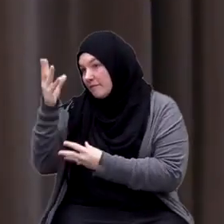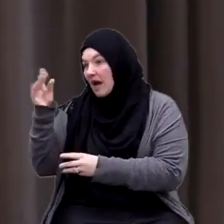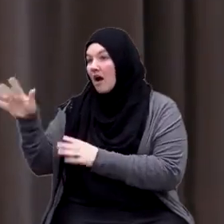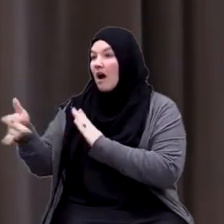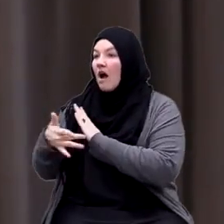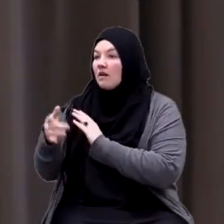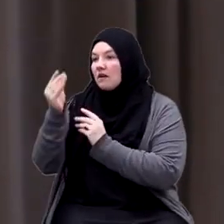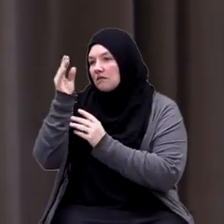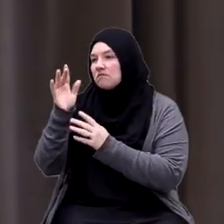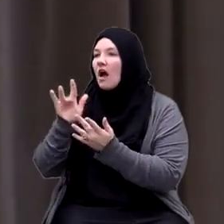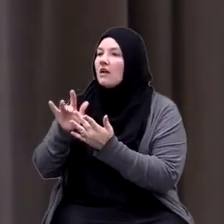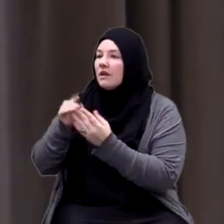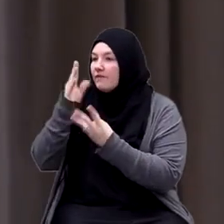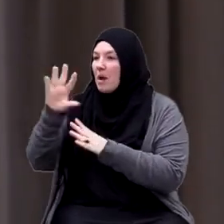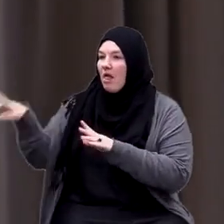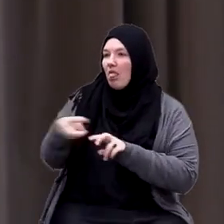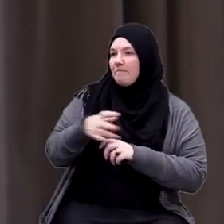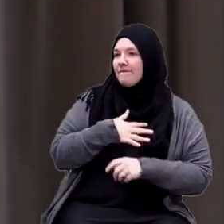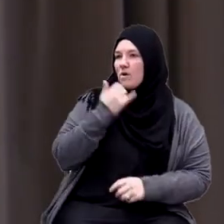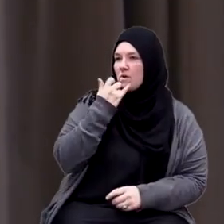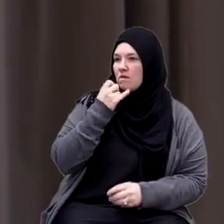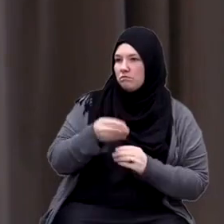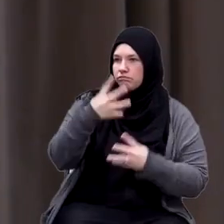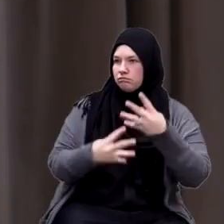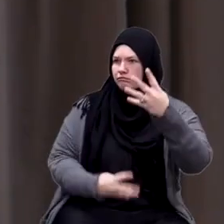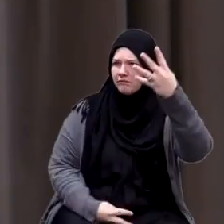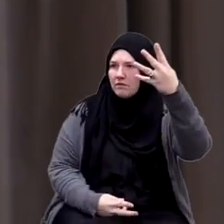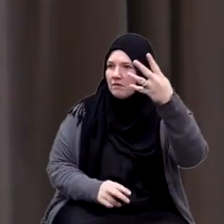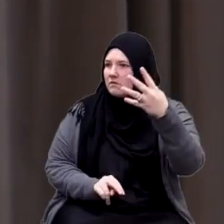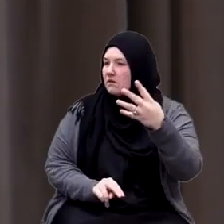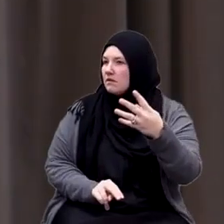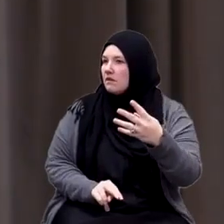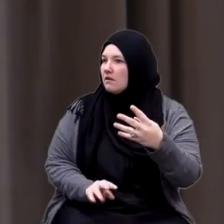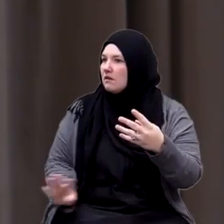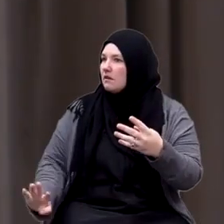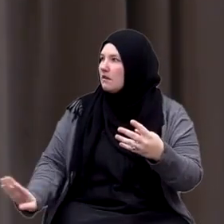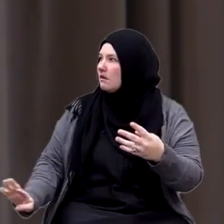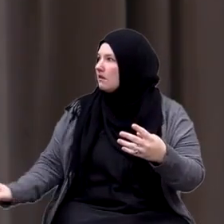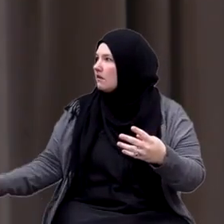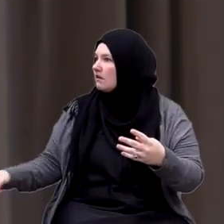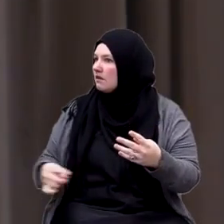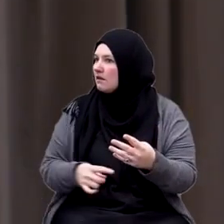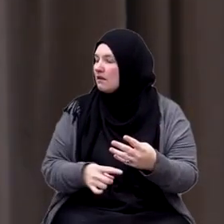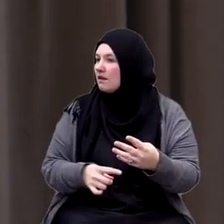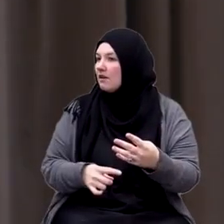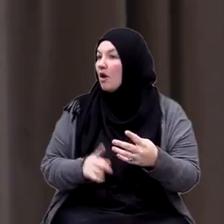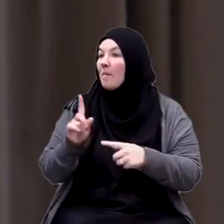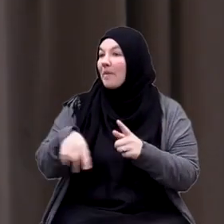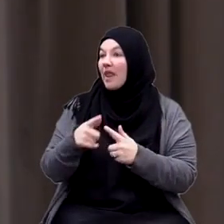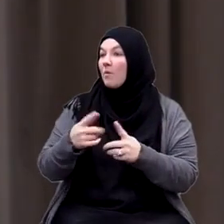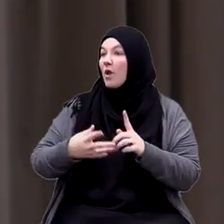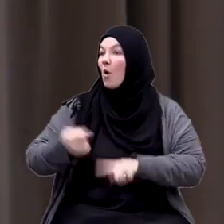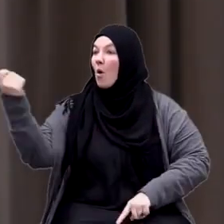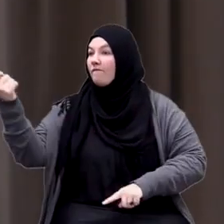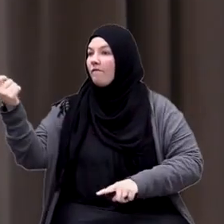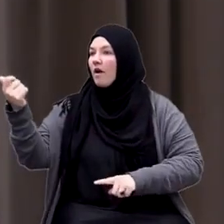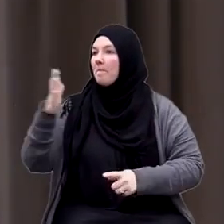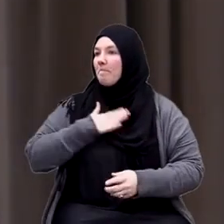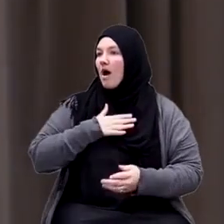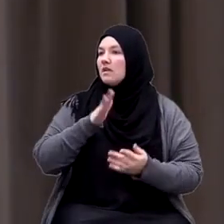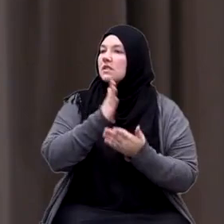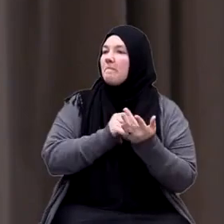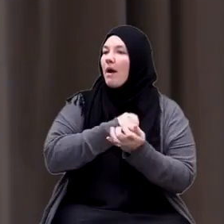قد بلغ الرسالة وأدى الأمانة ونصح الأمة وكشف الغمة وجاهد في سبيله حتى